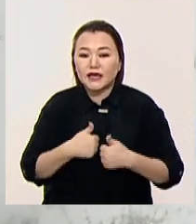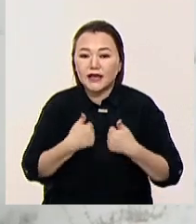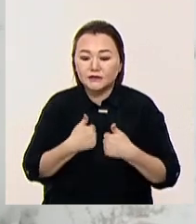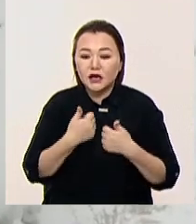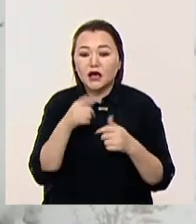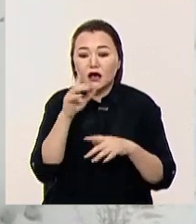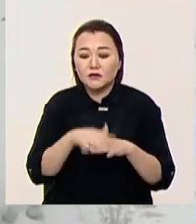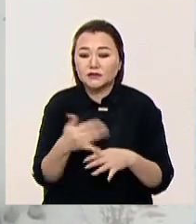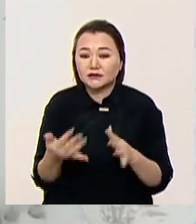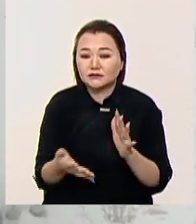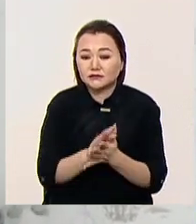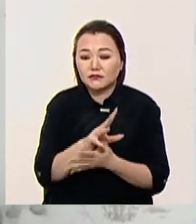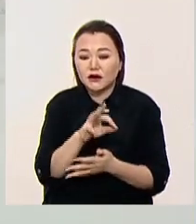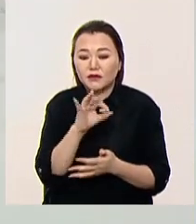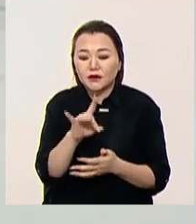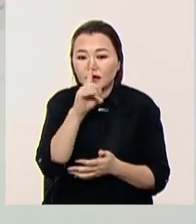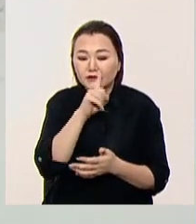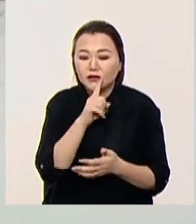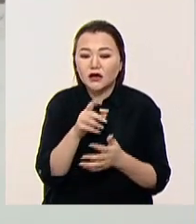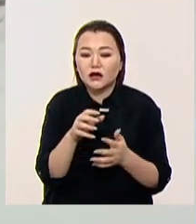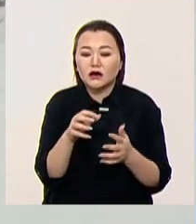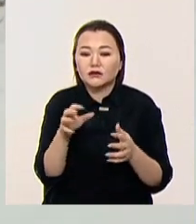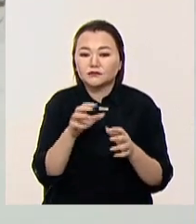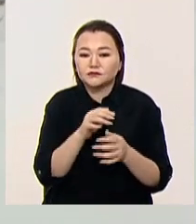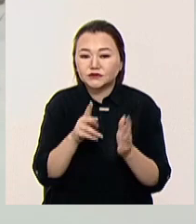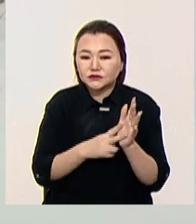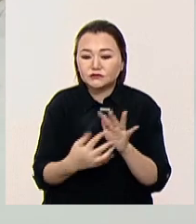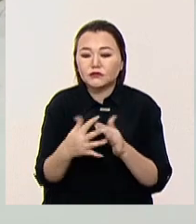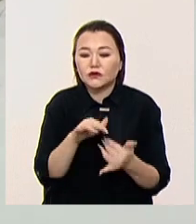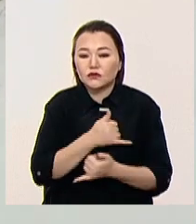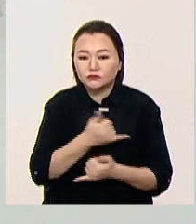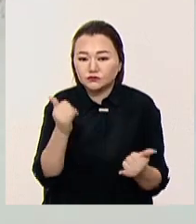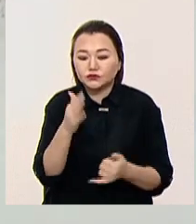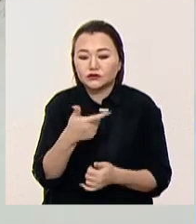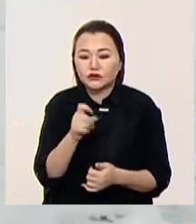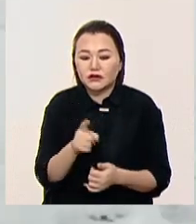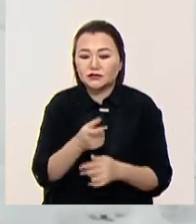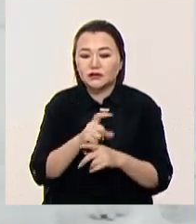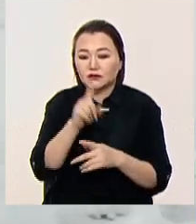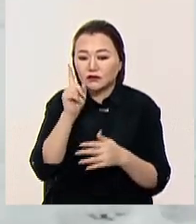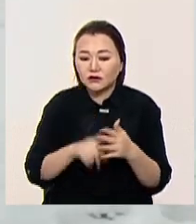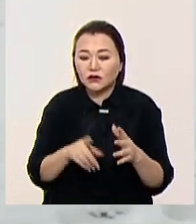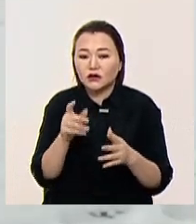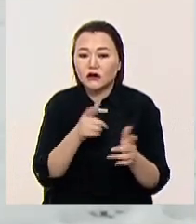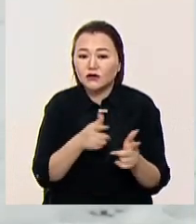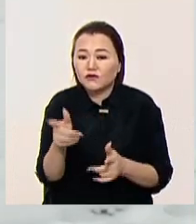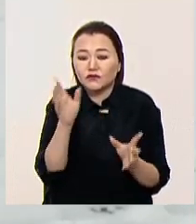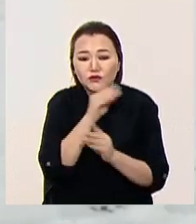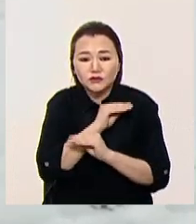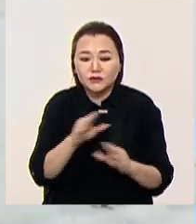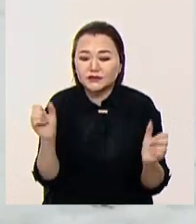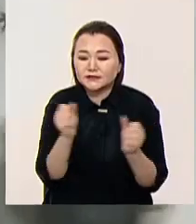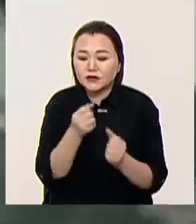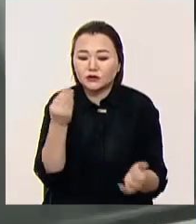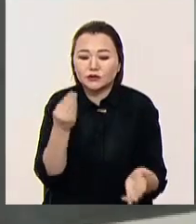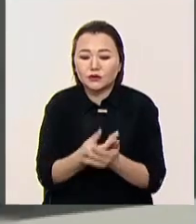айтқанынан айнымаса, биыл мамыр айында көгілдір отынмен 7 ауылды қамтылады. Бірақ газ келеді дегенге сеніп қамдан үлгермеген біраз жұрт қыста